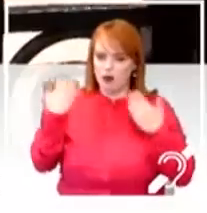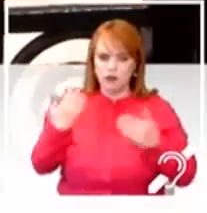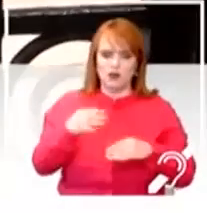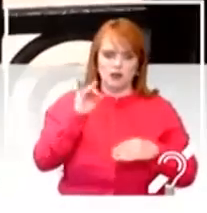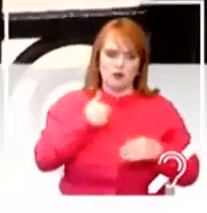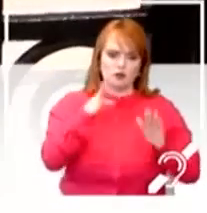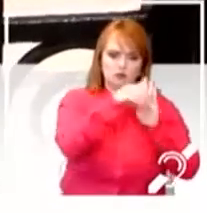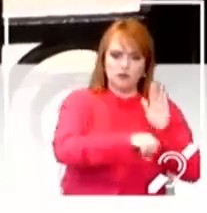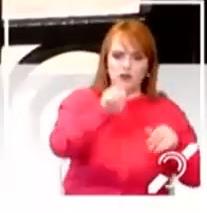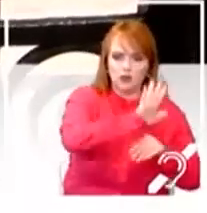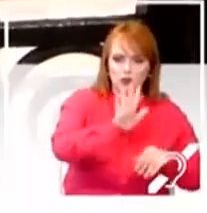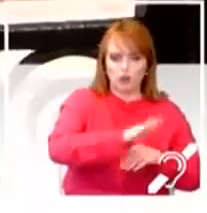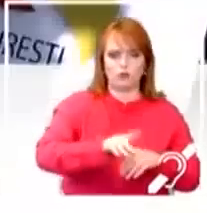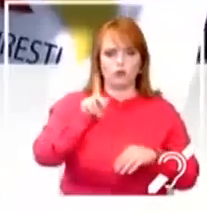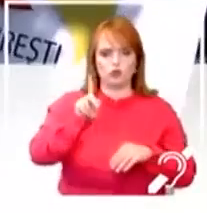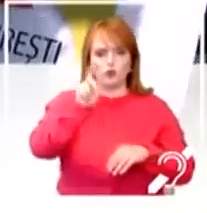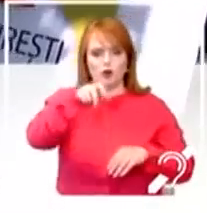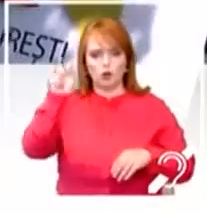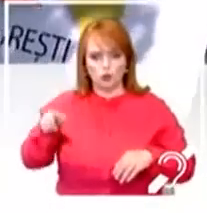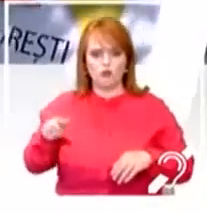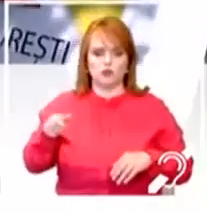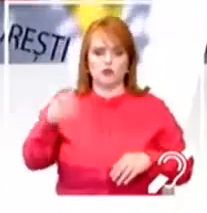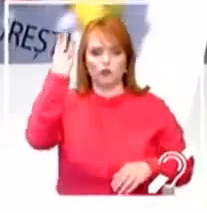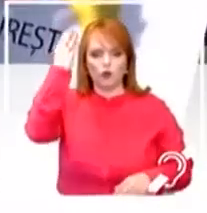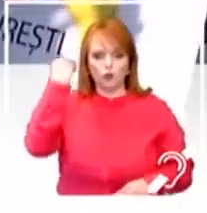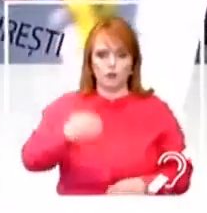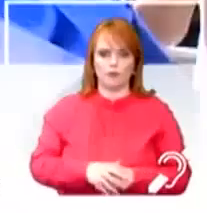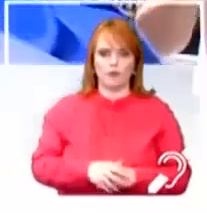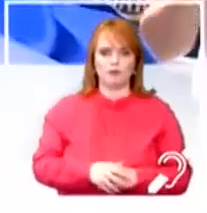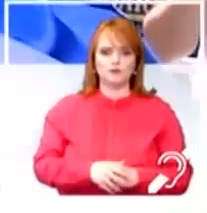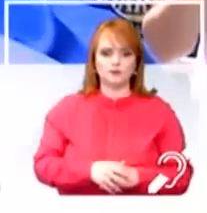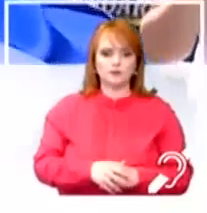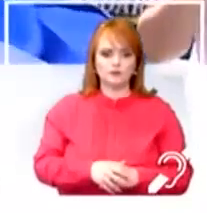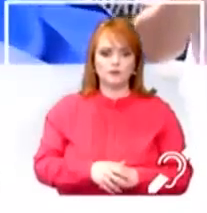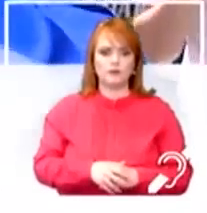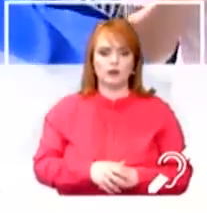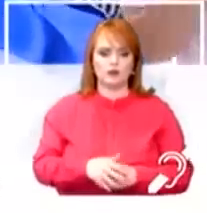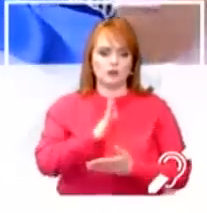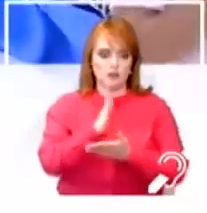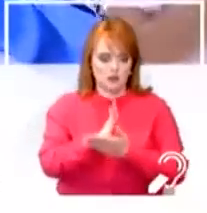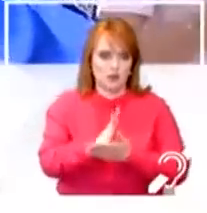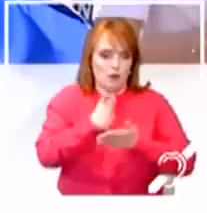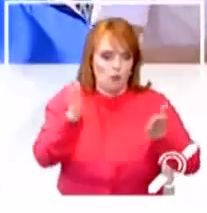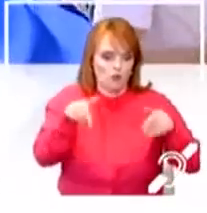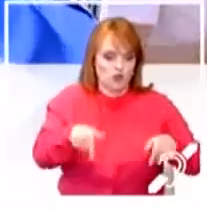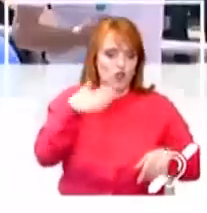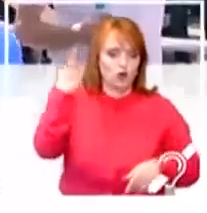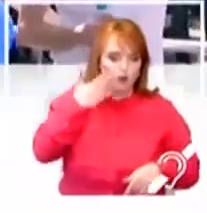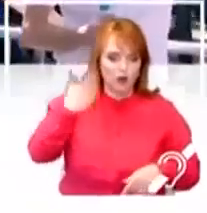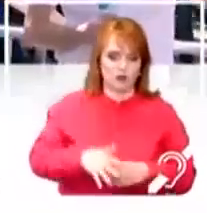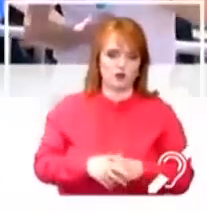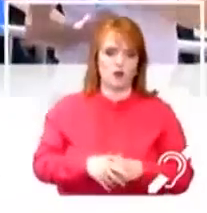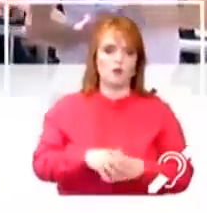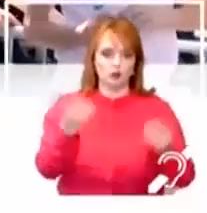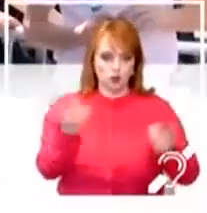Europeană, în așa mod încât cetățenii Republicii Moldova, fiind în mare parte și cetățenii români, merită să fie partea Uniunii Europene. Aici ne